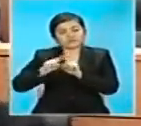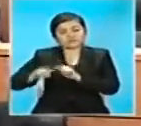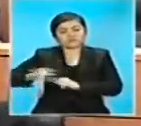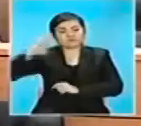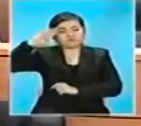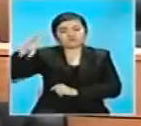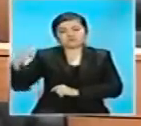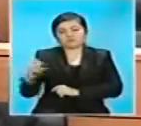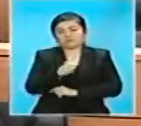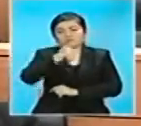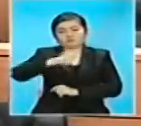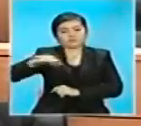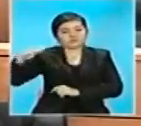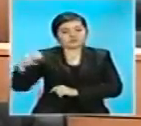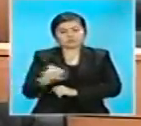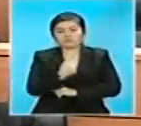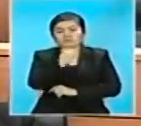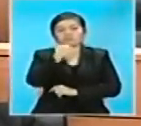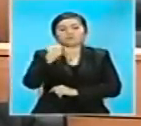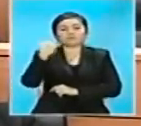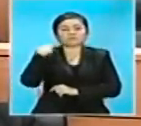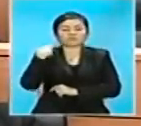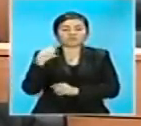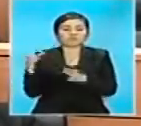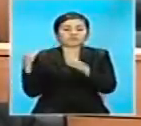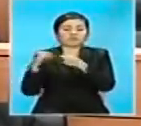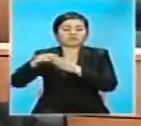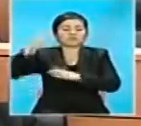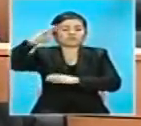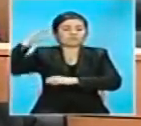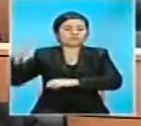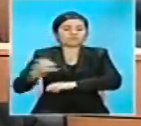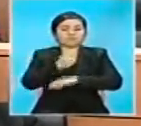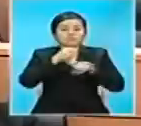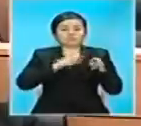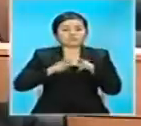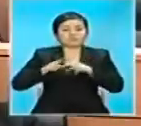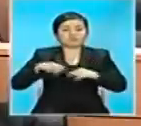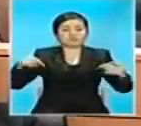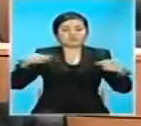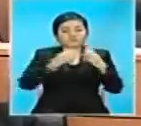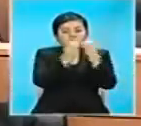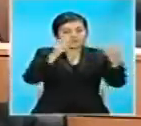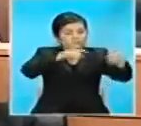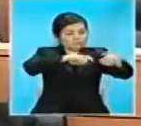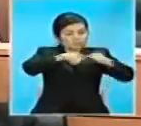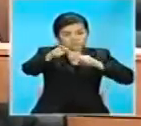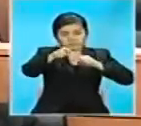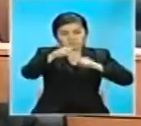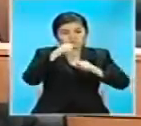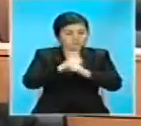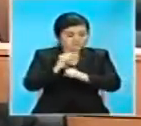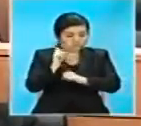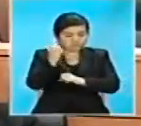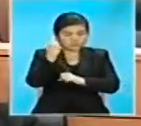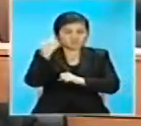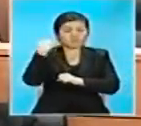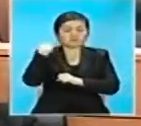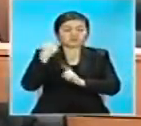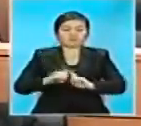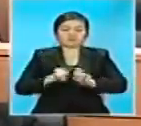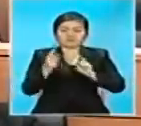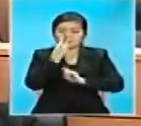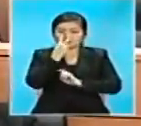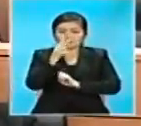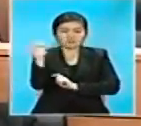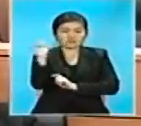รัฐประหารนั้นคณะปฏิวัติรัฐประหารก็จะมีการฉีกรัฐธรรมนูญทิ้งทั้งนั้นแต่ผมยังไม่เห็นมีใ